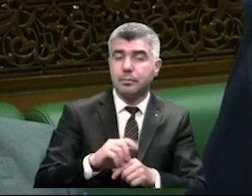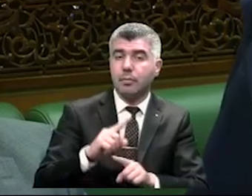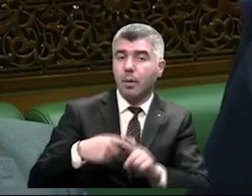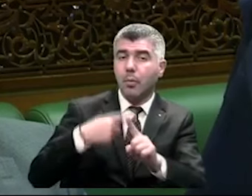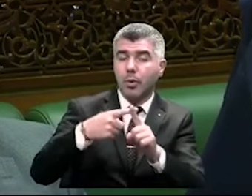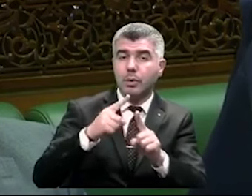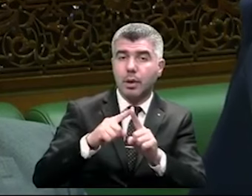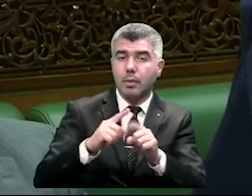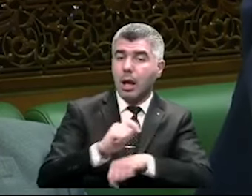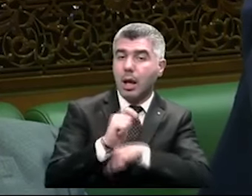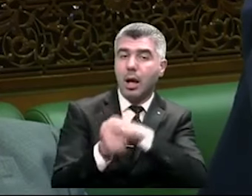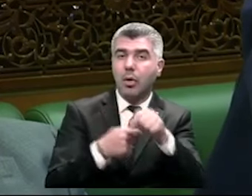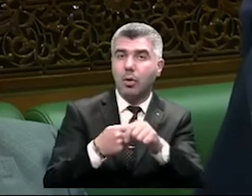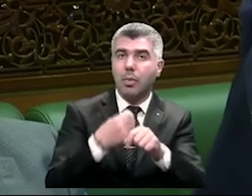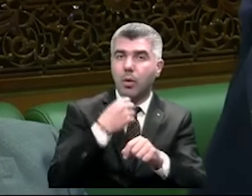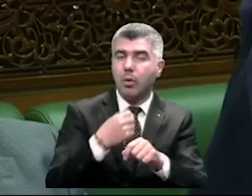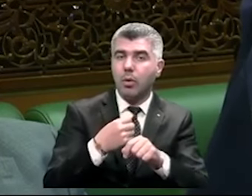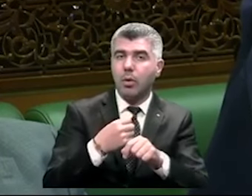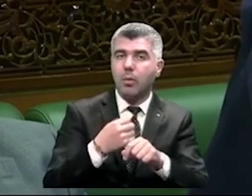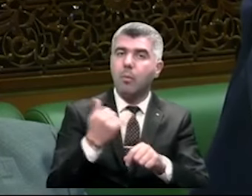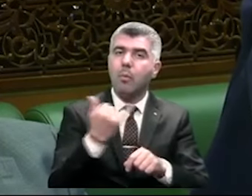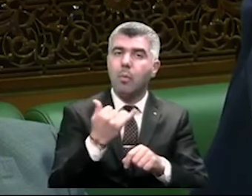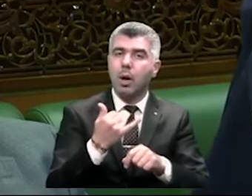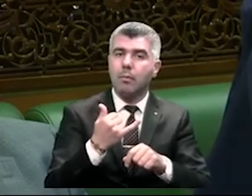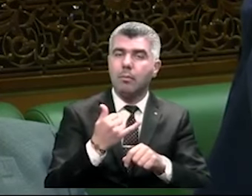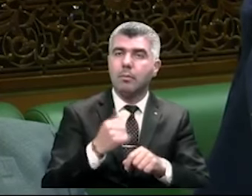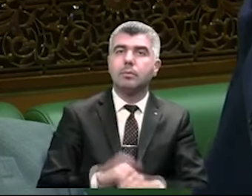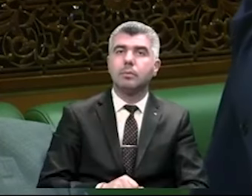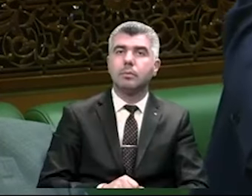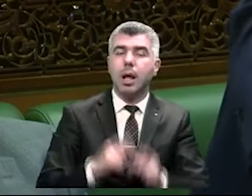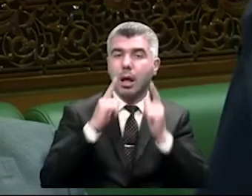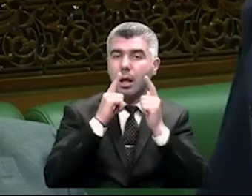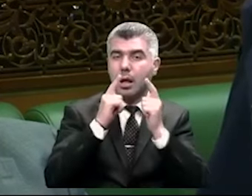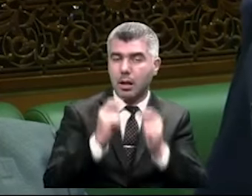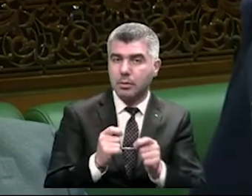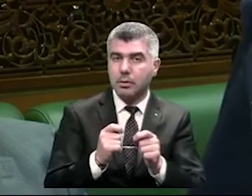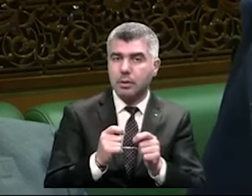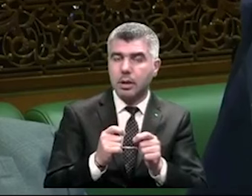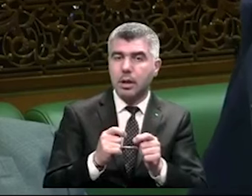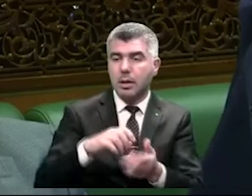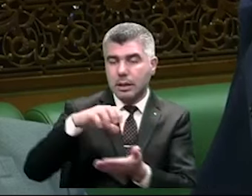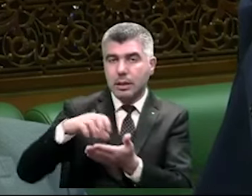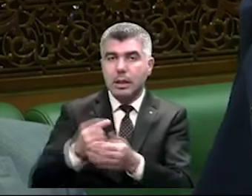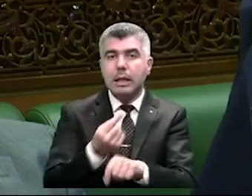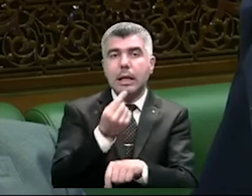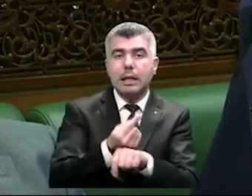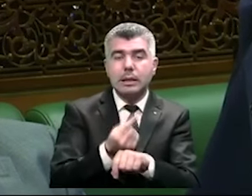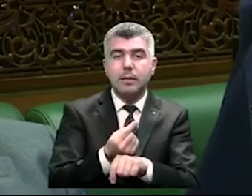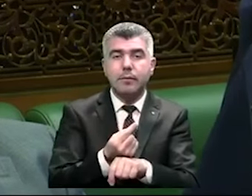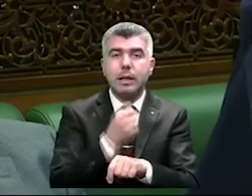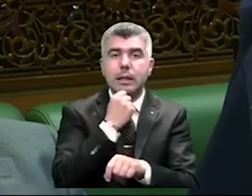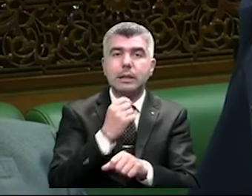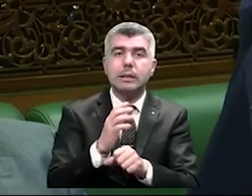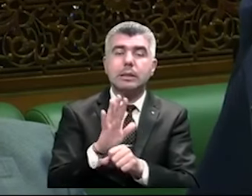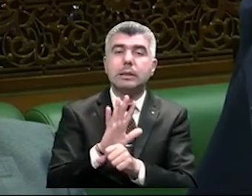العالم القروي كنطلب منكم انكم تشوفوا الربط ما بين اقليمين جرسيف و تزه عبر جماعه